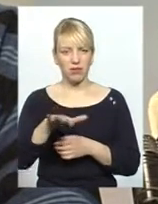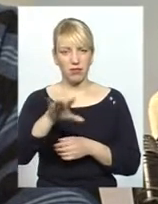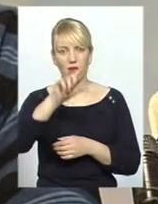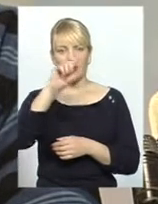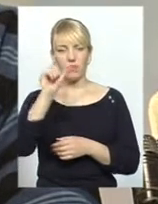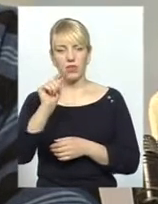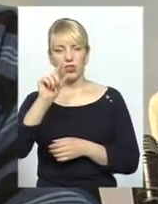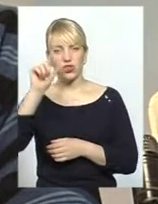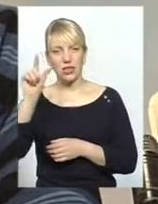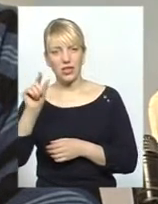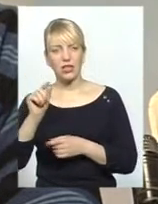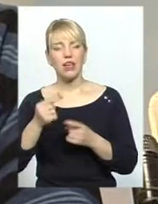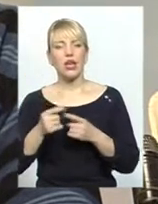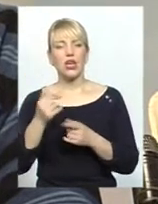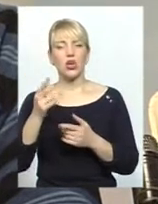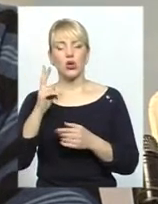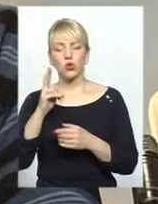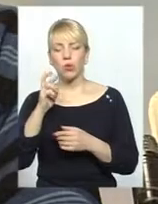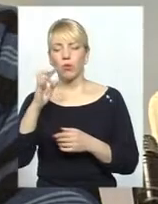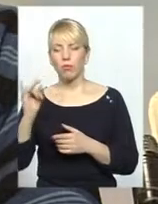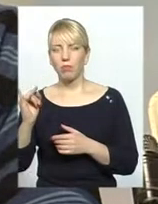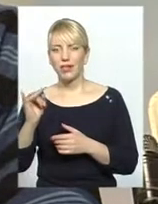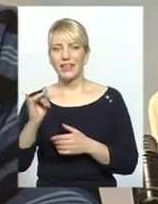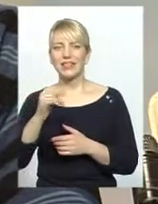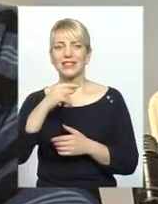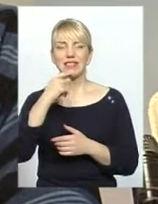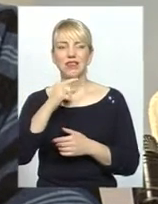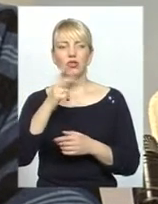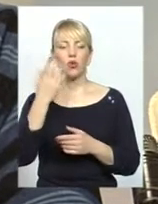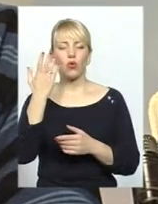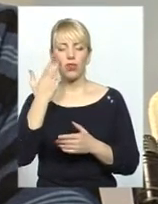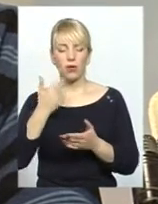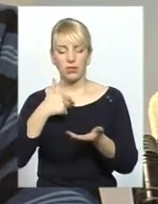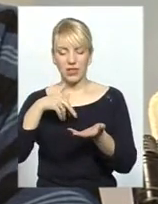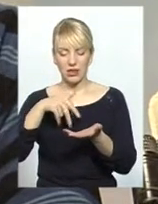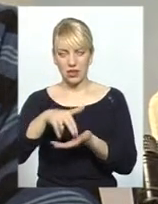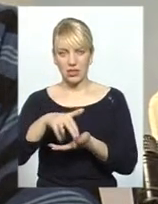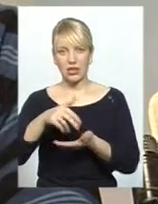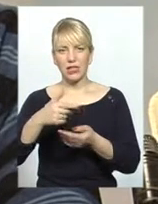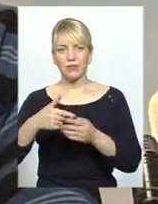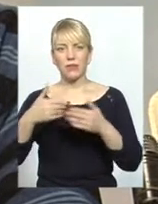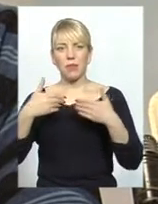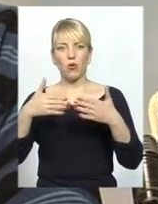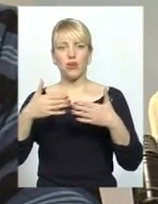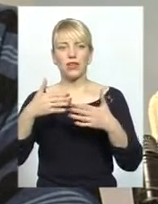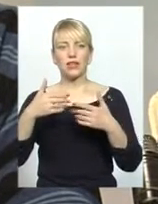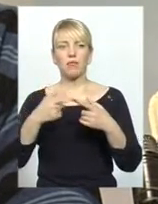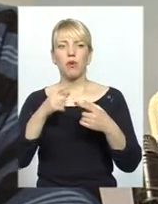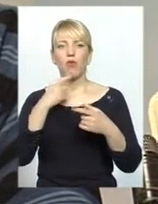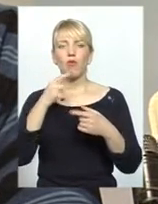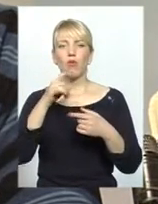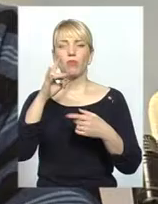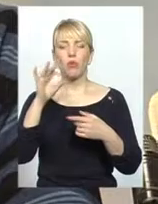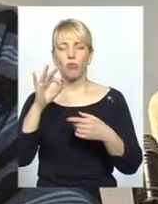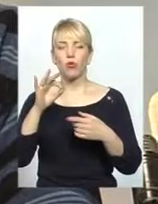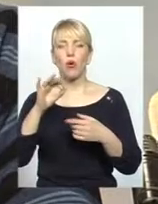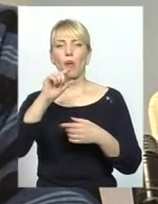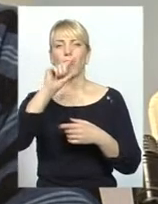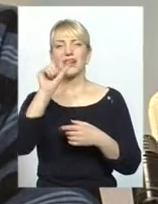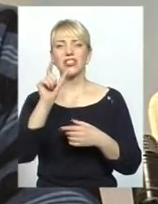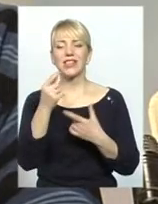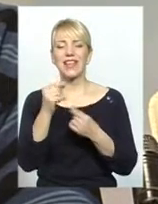із людей, що коли він переступав поріг мечеті, ми зараз говоримо про тих, про ті мечеті, де є мусульмани. І